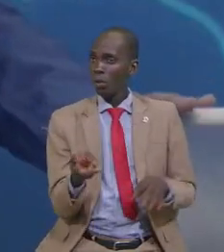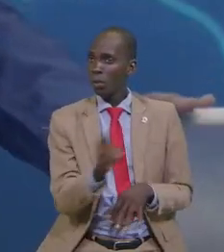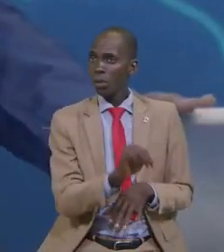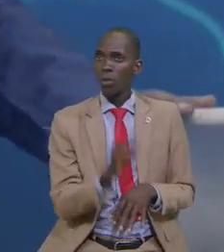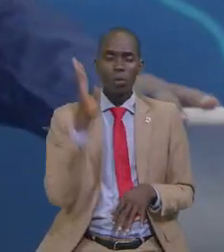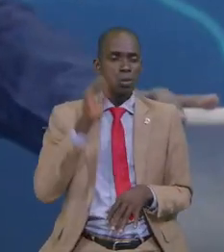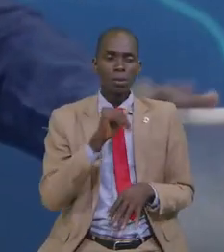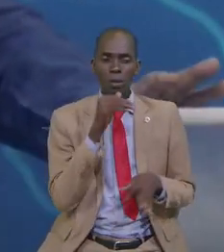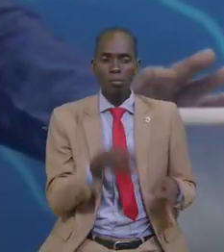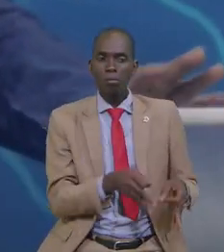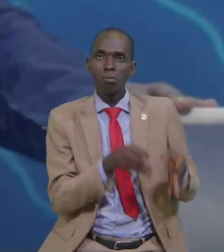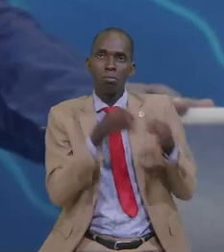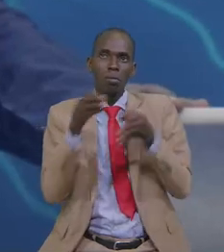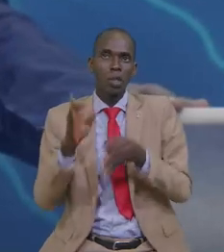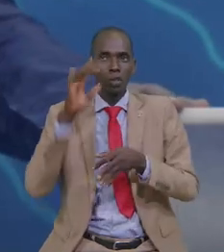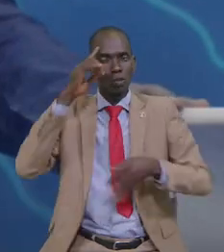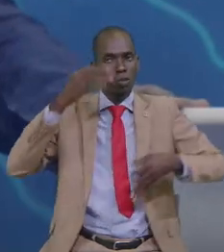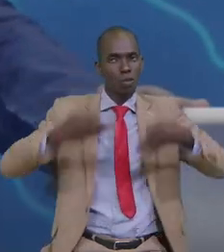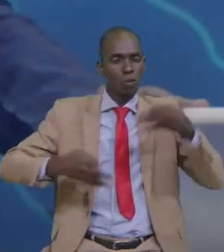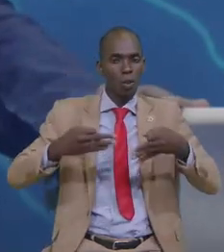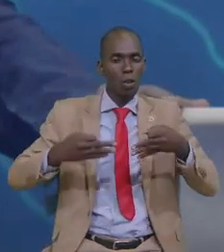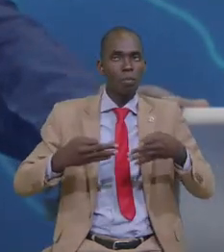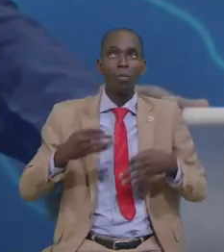les épargner? Ne vas-tu pas